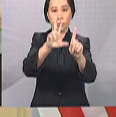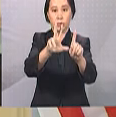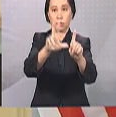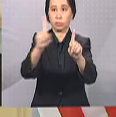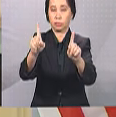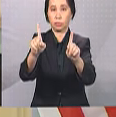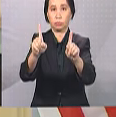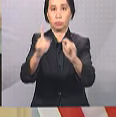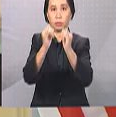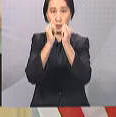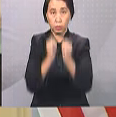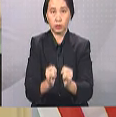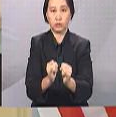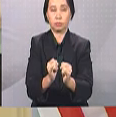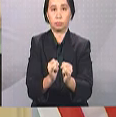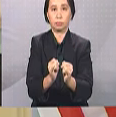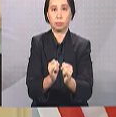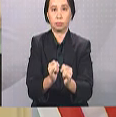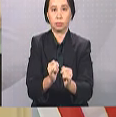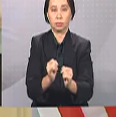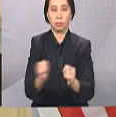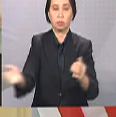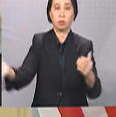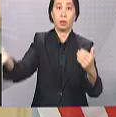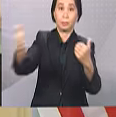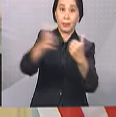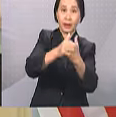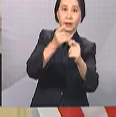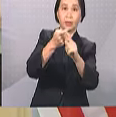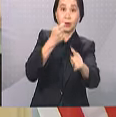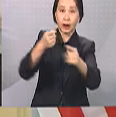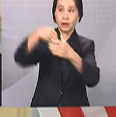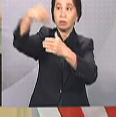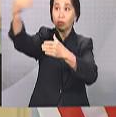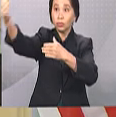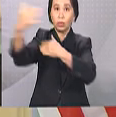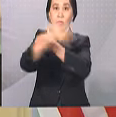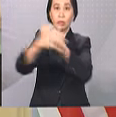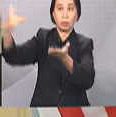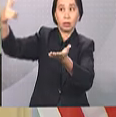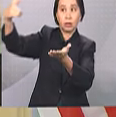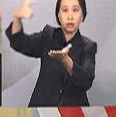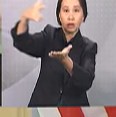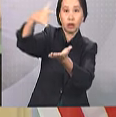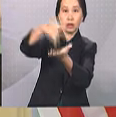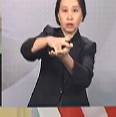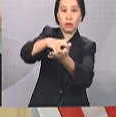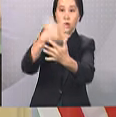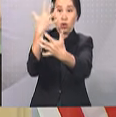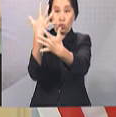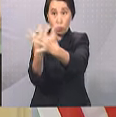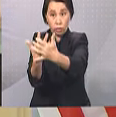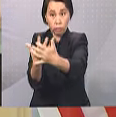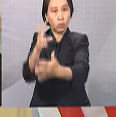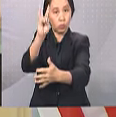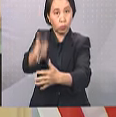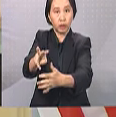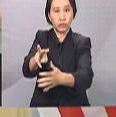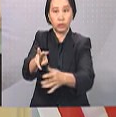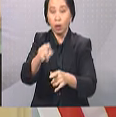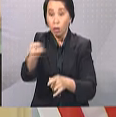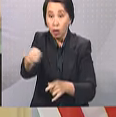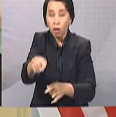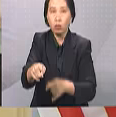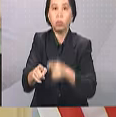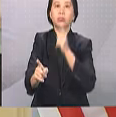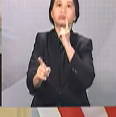131 individu yang pulang dari luar negara yang dikuarantin secara wajib telah